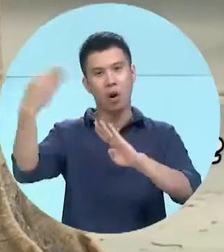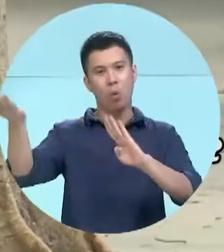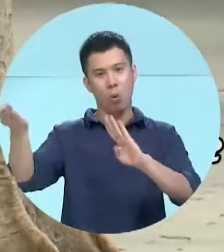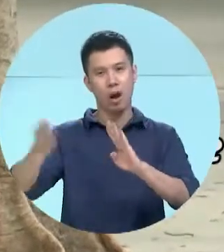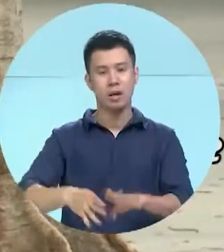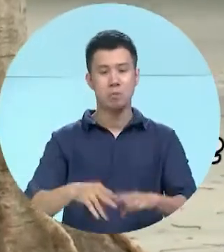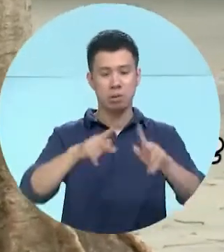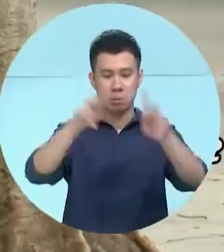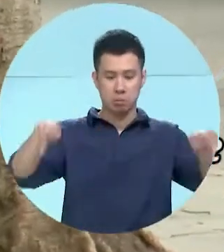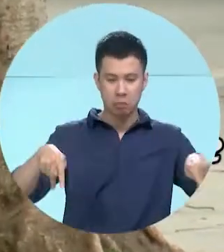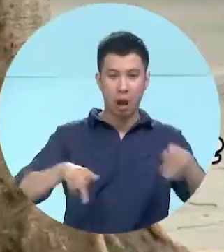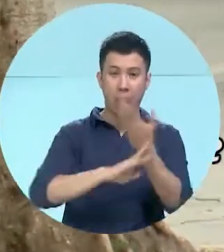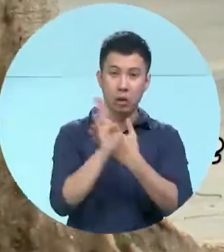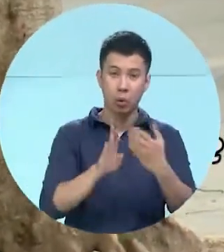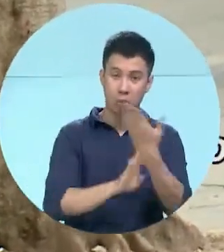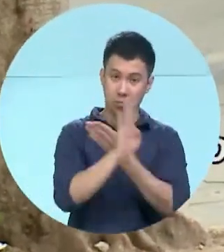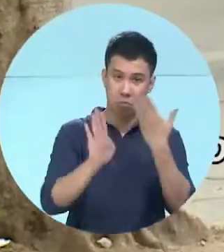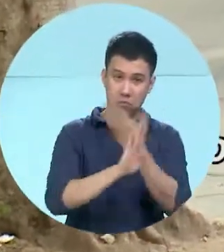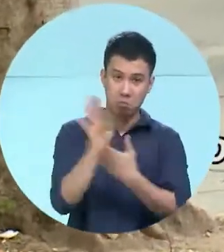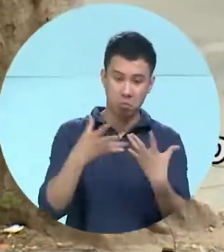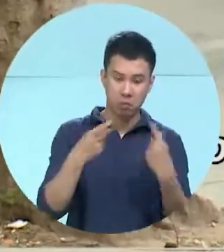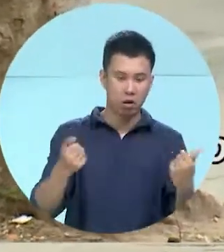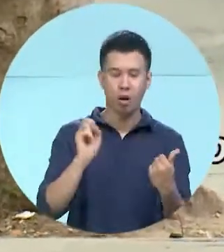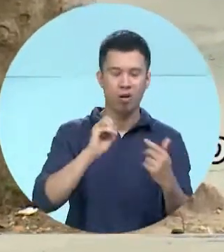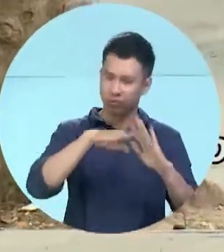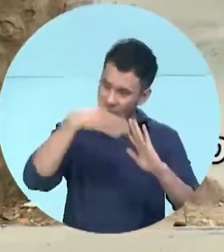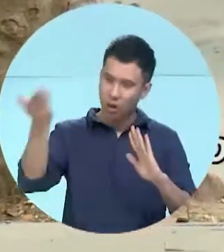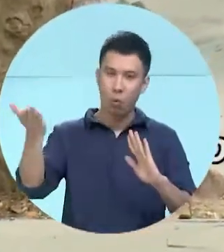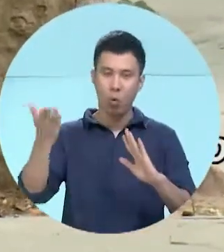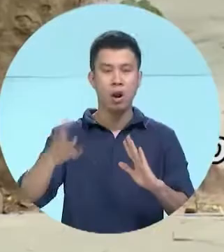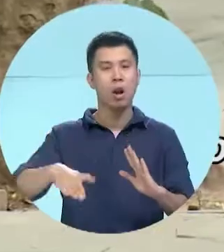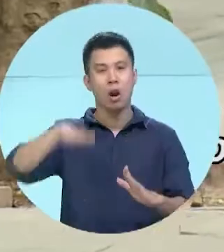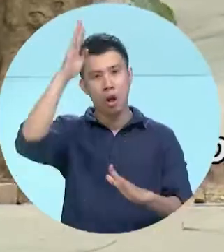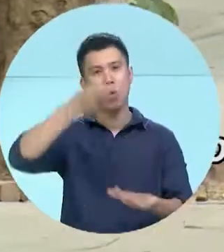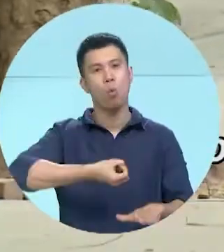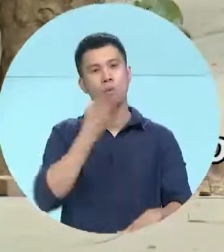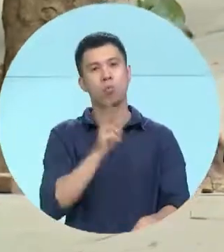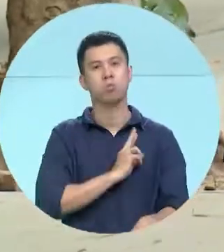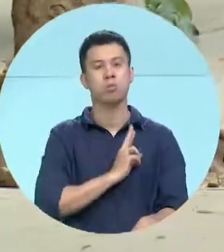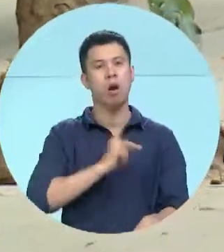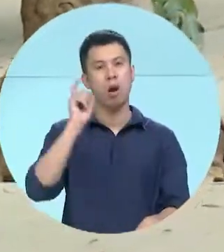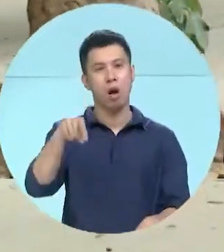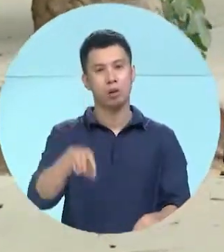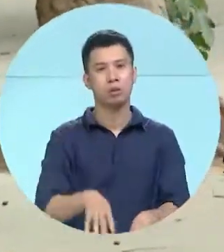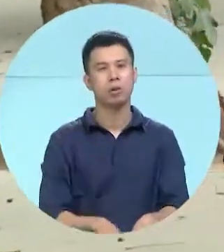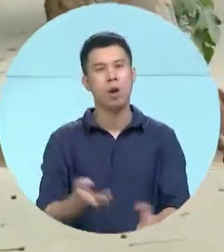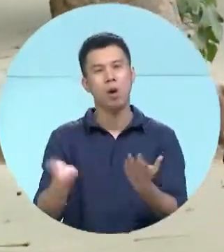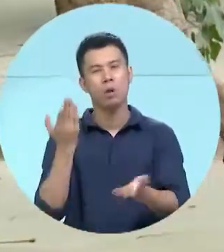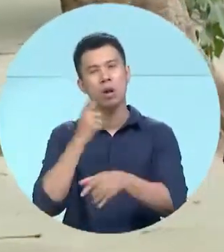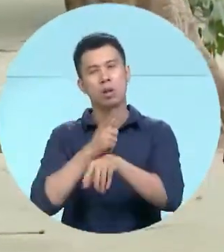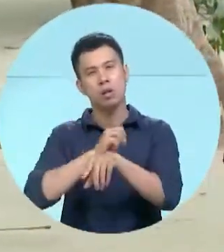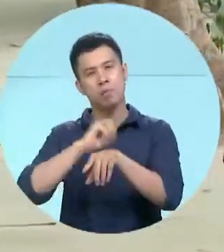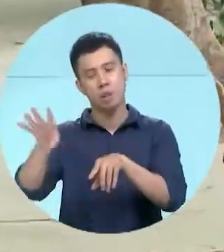ta đã thiết lập để bảo vệ cho chúng, phải không ạ? Ai rồi cũng phải lớn và có cuộc sống riêng của mình. Có thể sẽ lâu